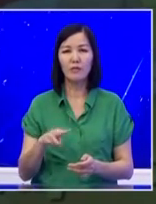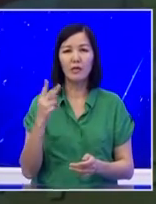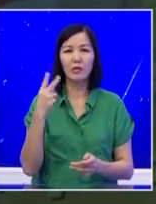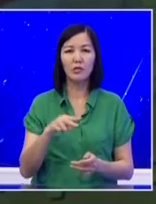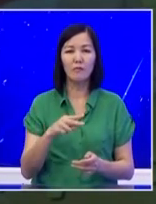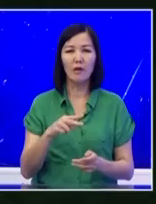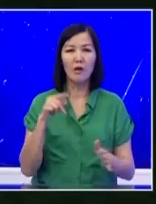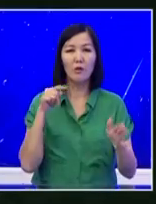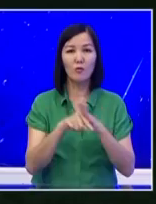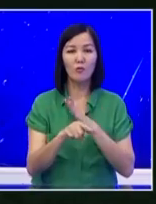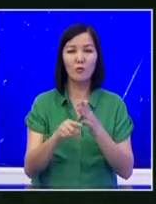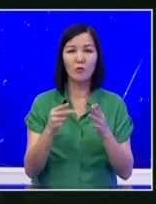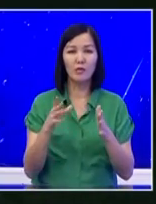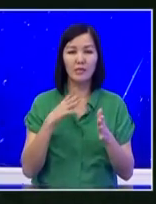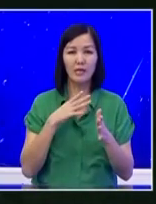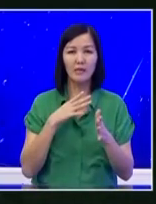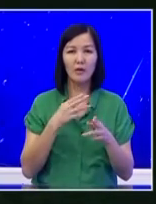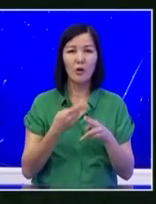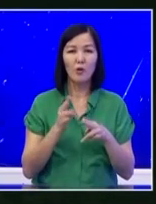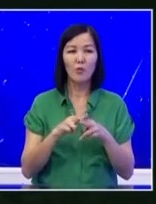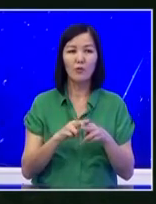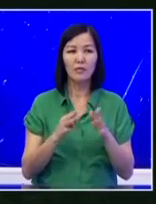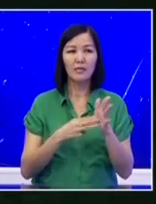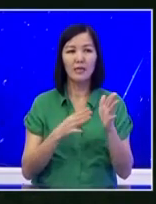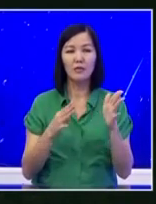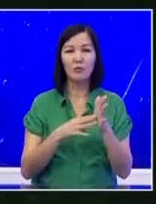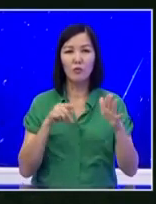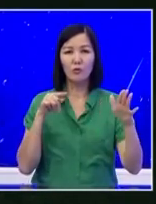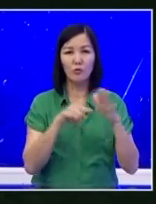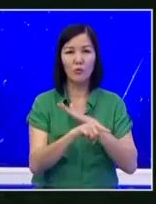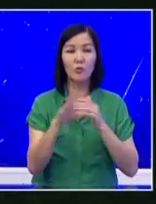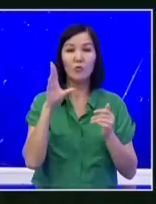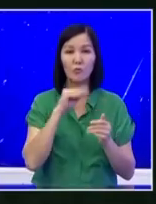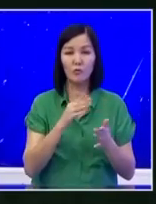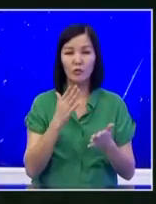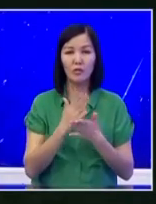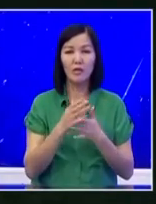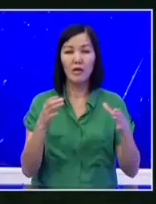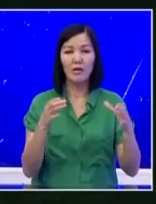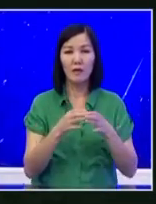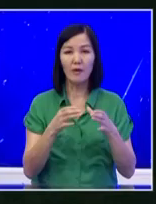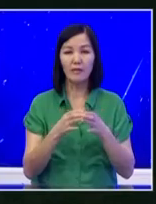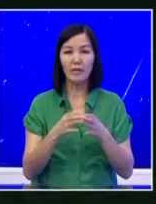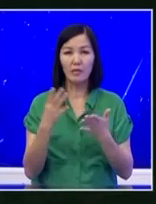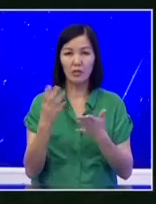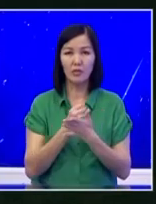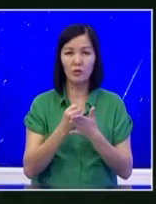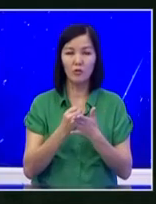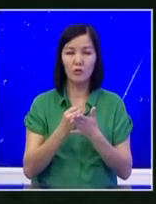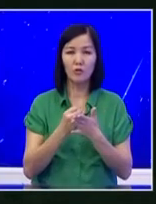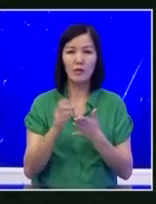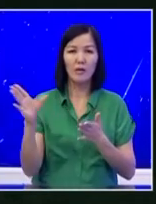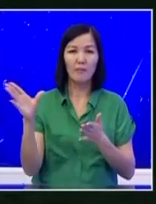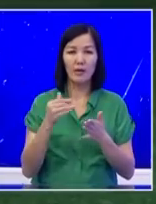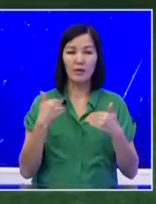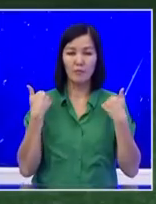гол салған. Осы маусымда тек 8 ба, 9 ба сондай ғана гол салу мүмкіндік болды. Команданың жетістігі үшін, жеңіс үшін